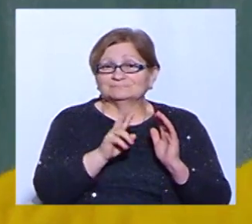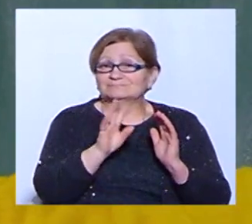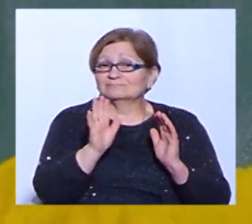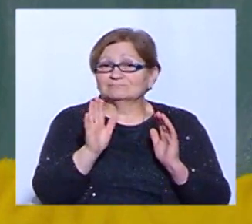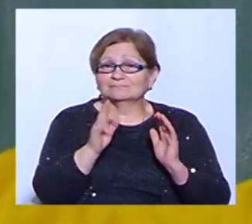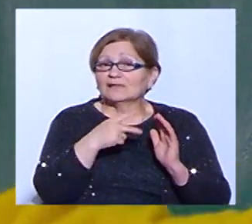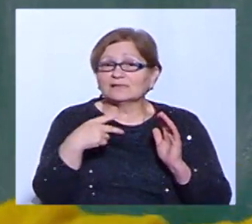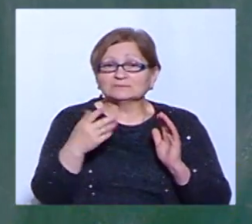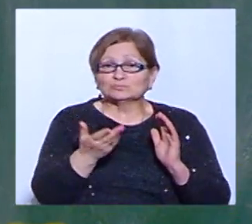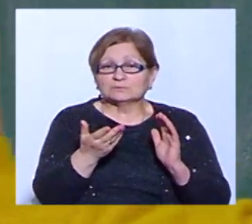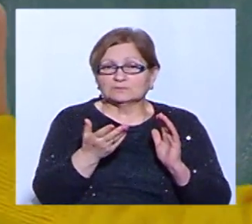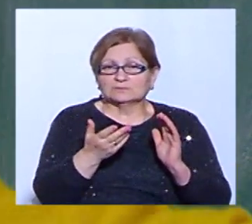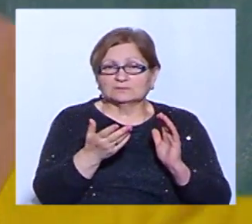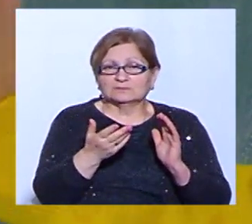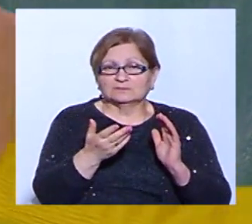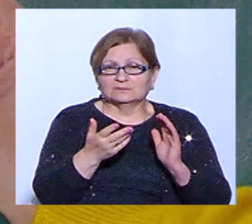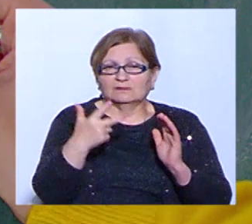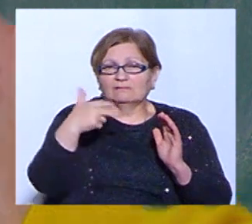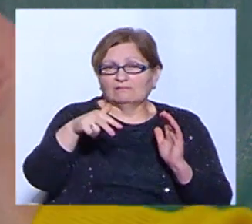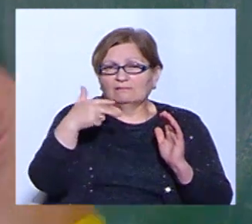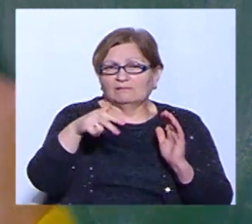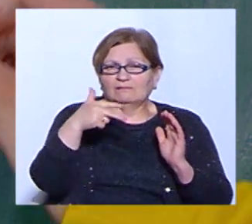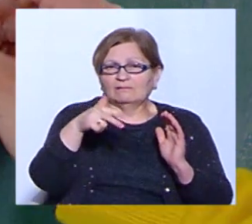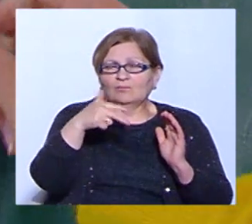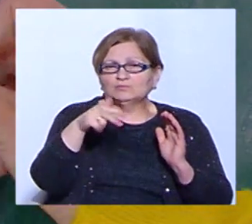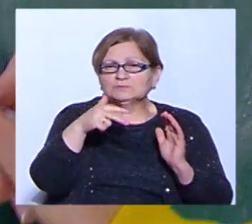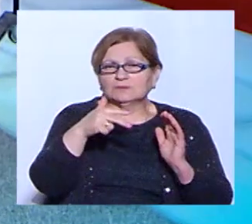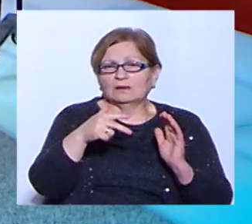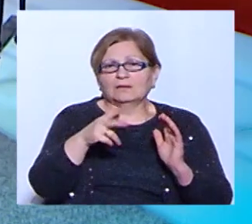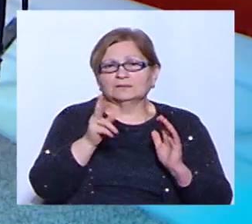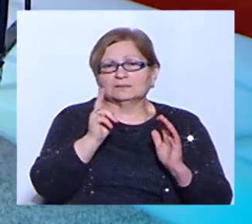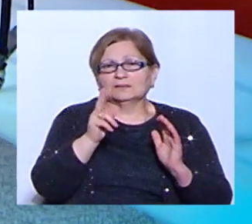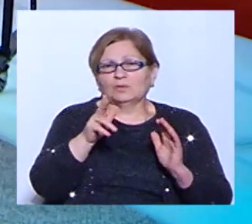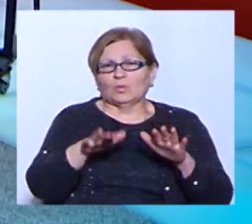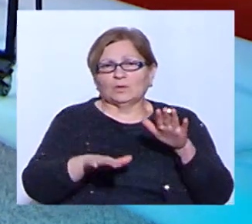და ეს არის 30 კილოგრამი.